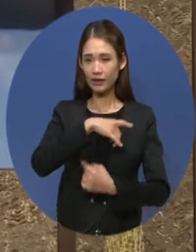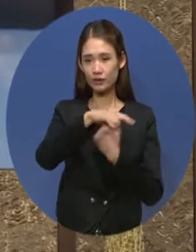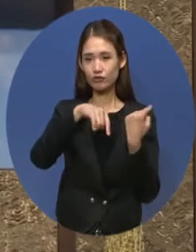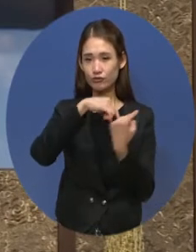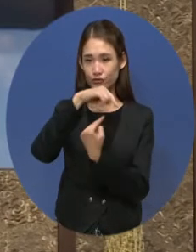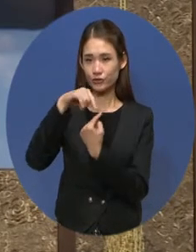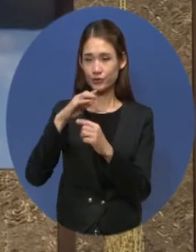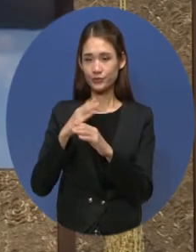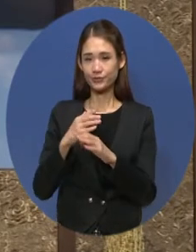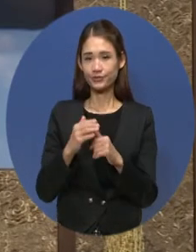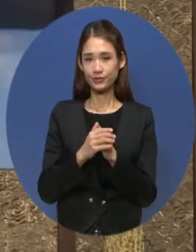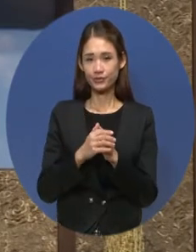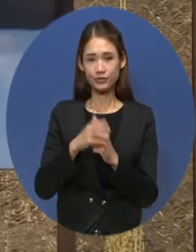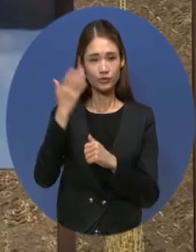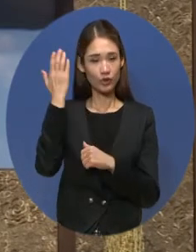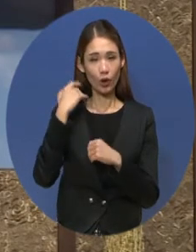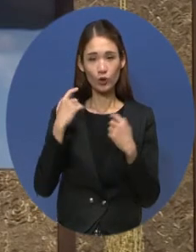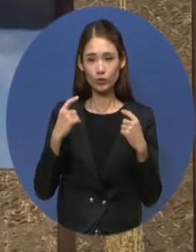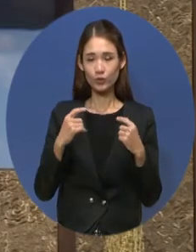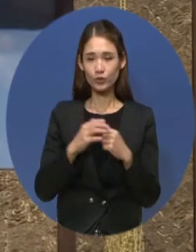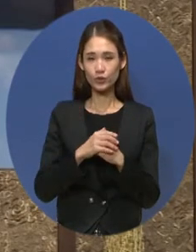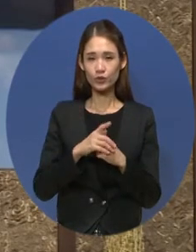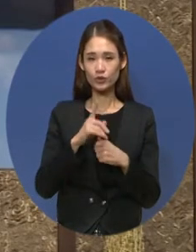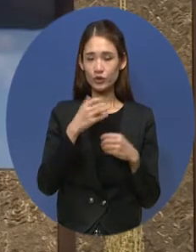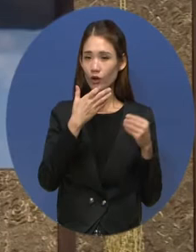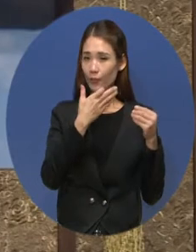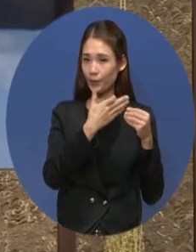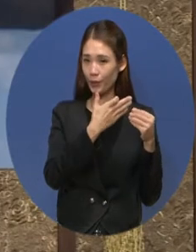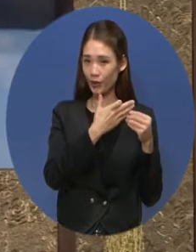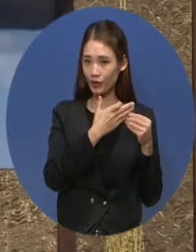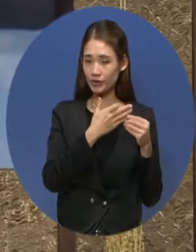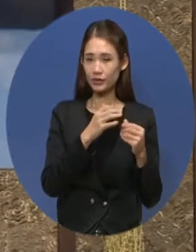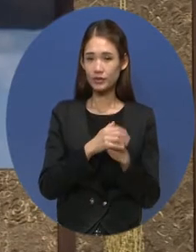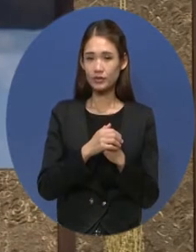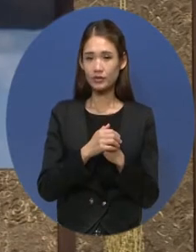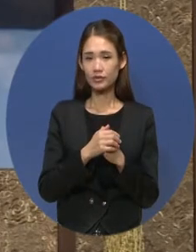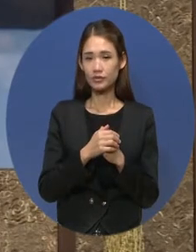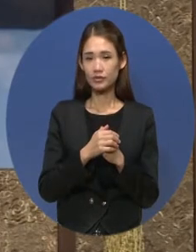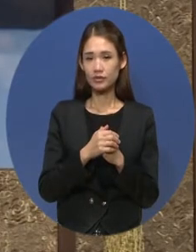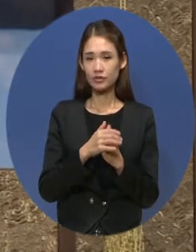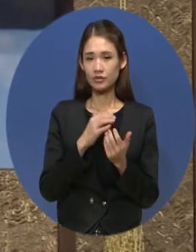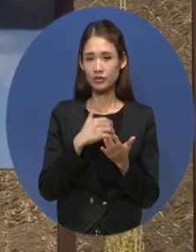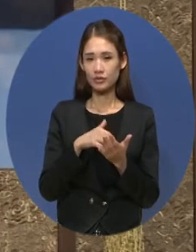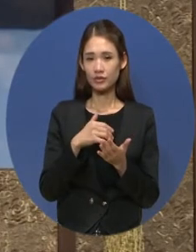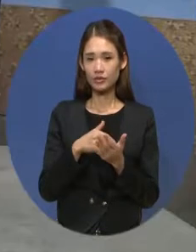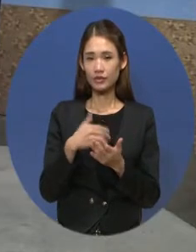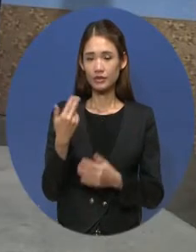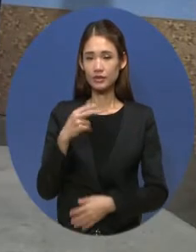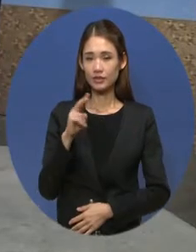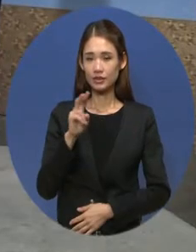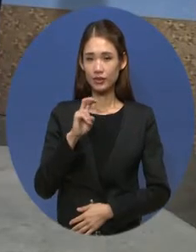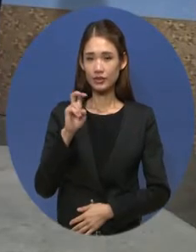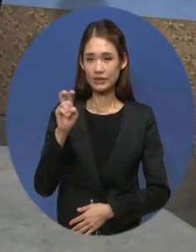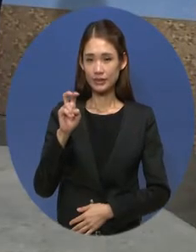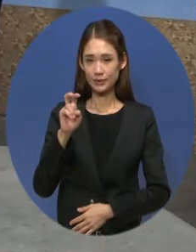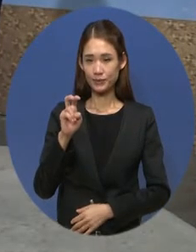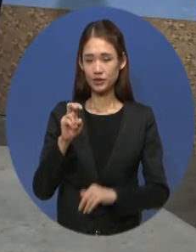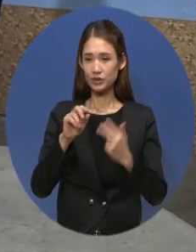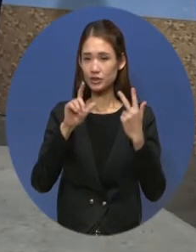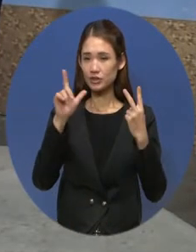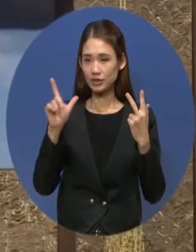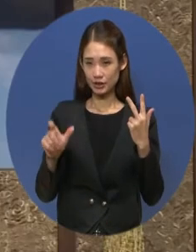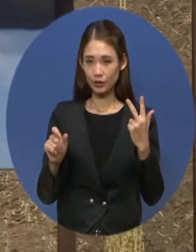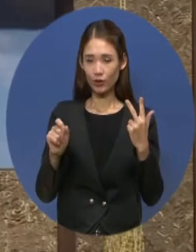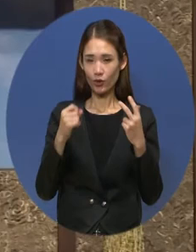왔구요 영등포구는 19번째 으 19번째 러다가 이제 7월달에 개장을 하게